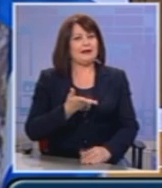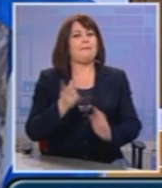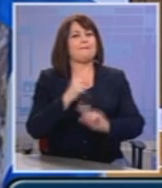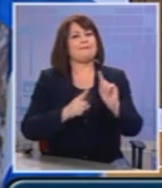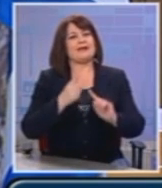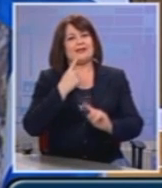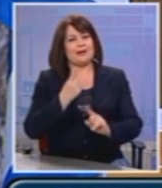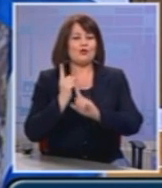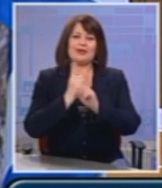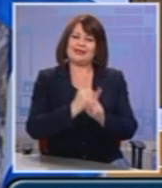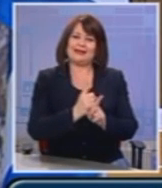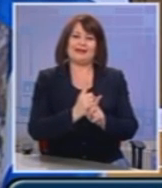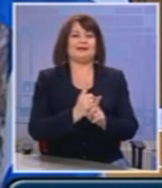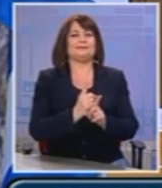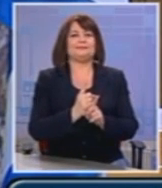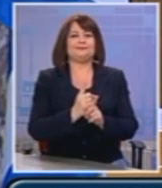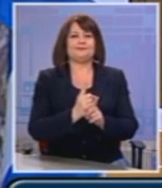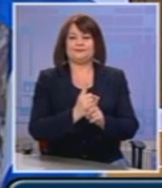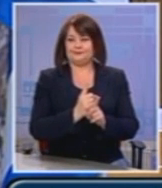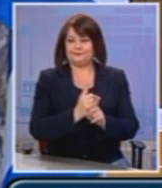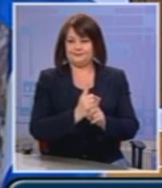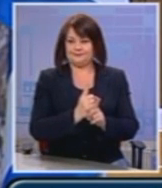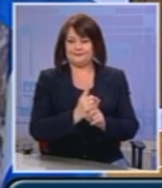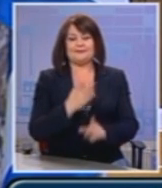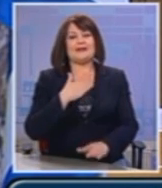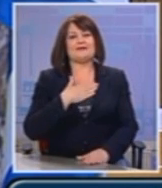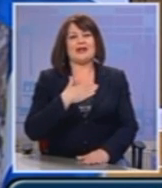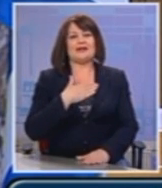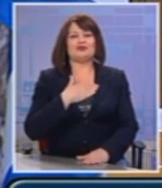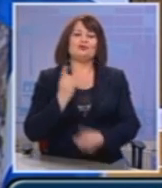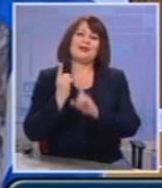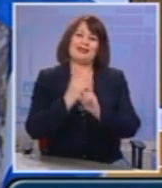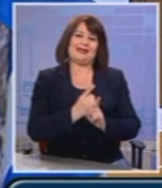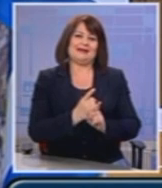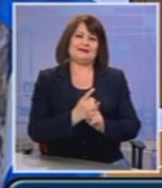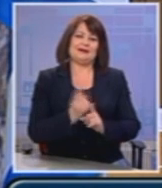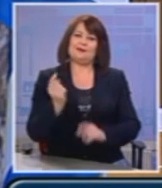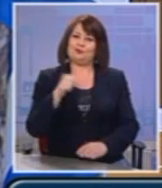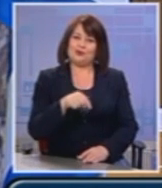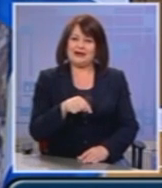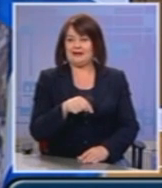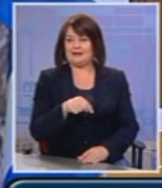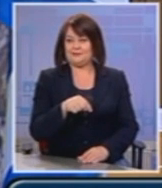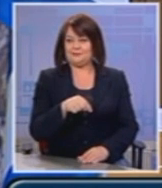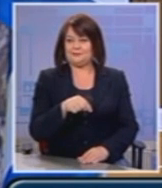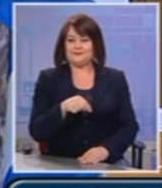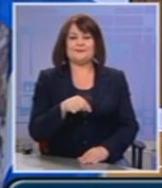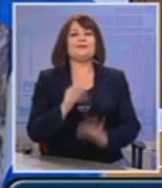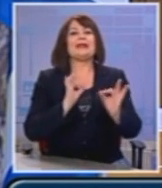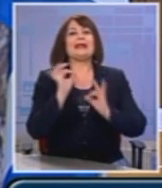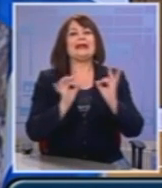και ειδικότερα ευχαριστούμε ιδιαίτερα για την παρουσία του την